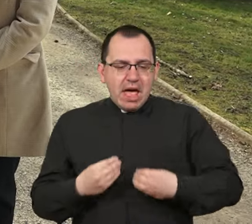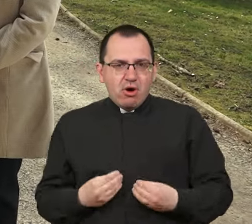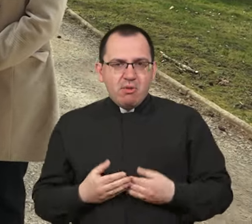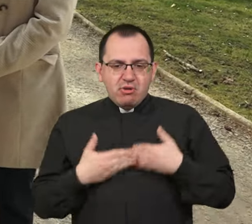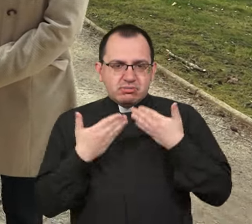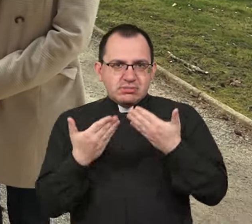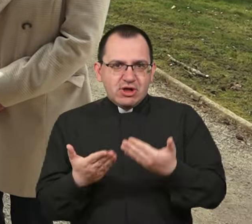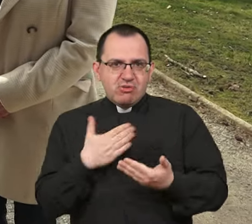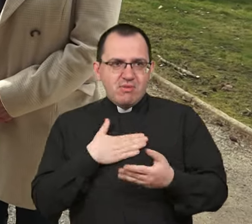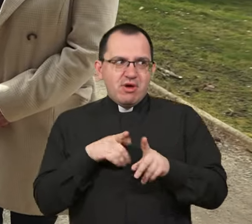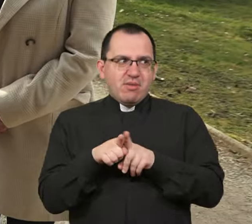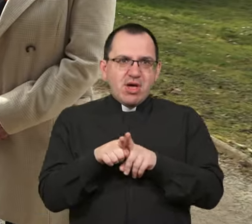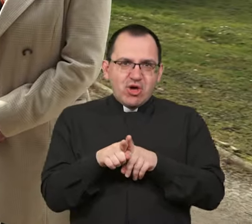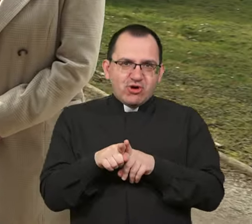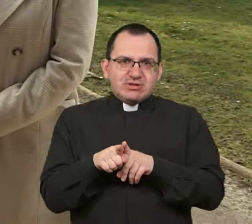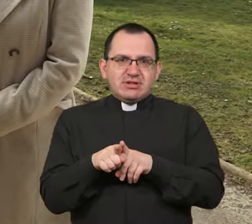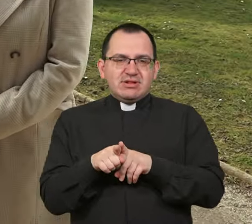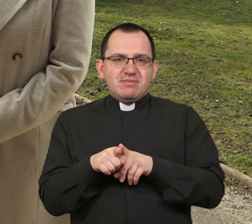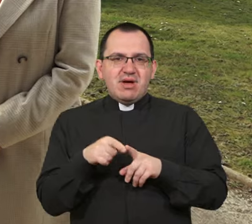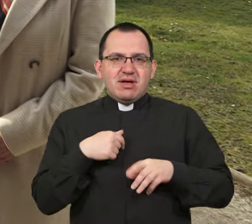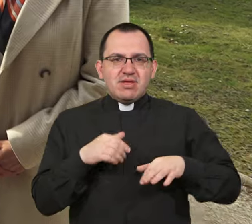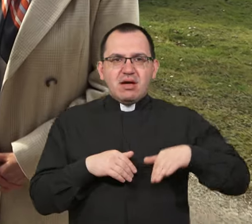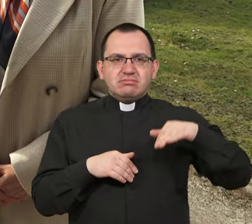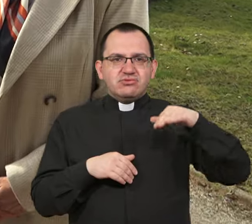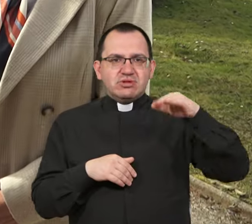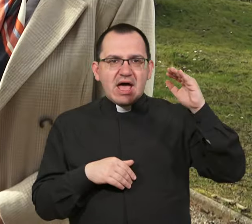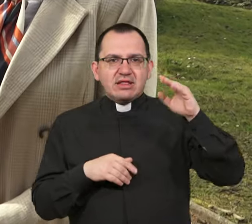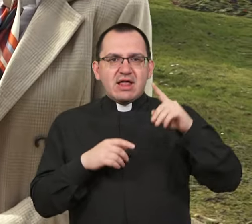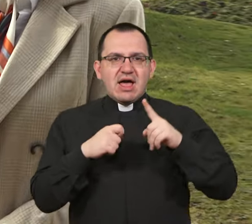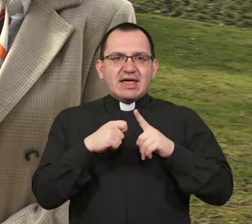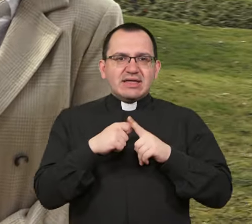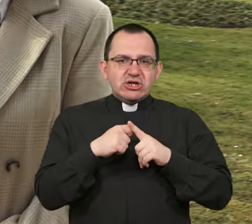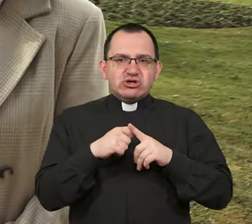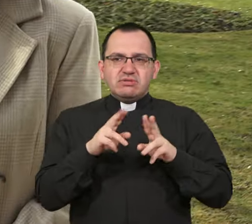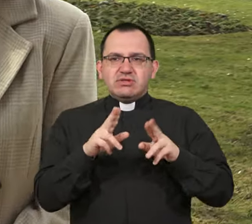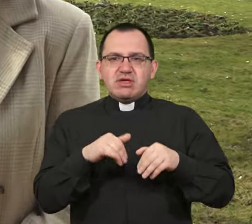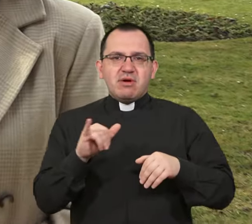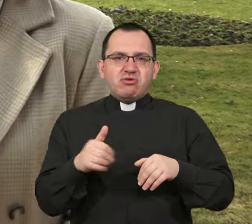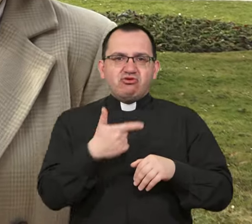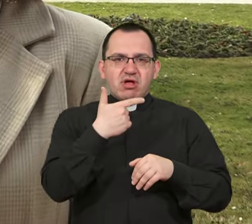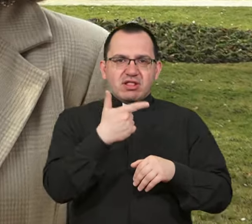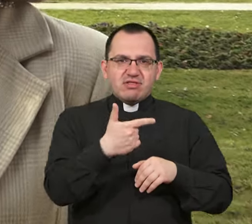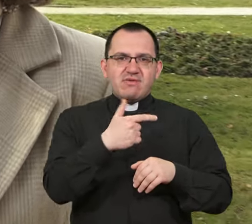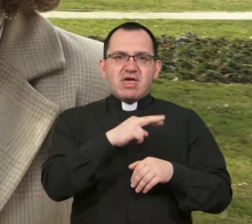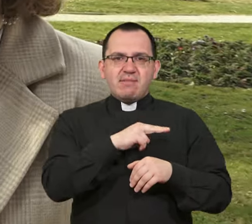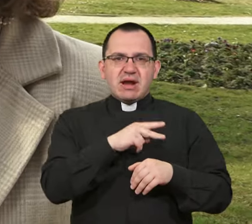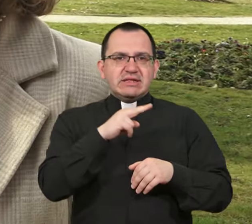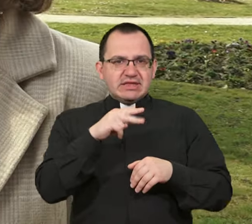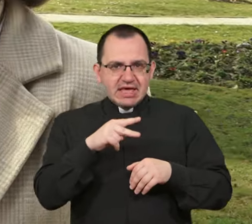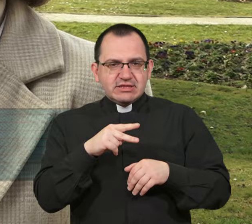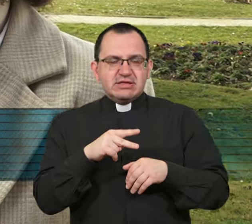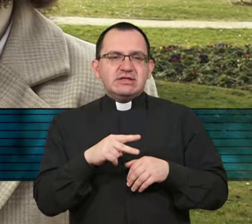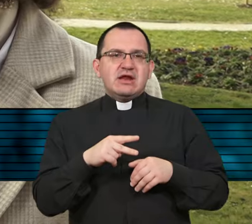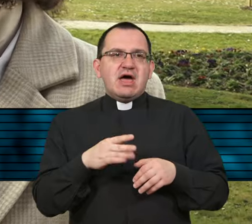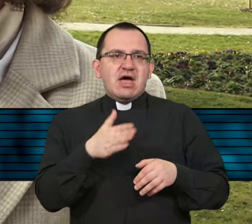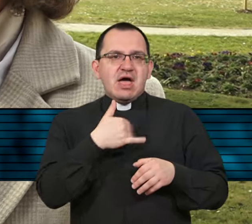roditeljima. Odrasla sam u Križevcima, u velikoj obitelji, imam još dvije sestre i brata. I naša mama